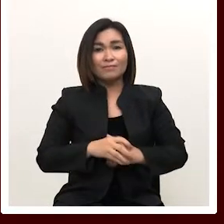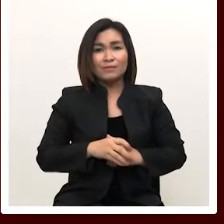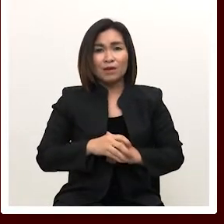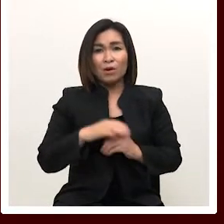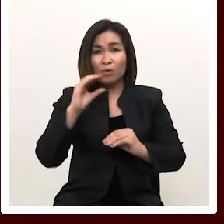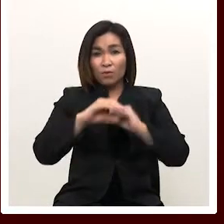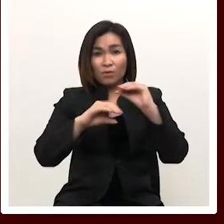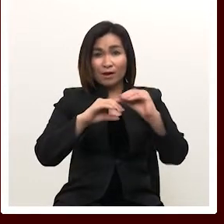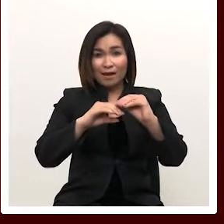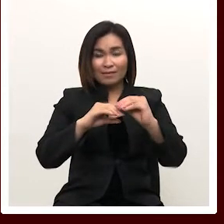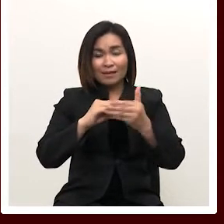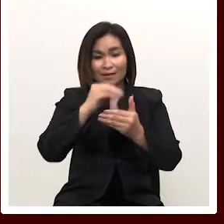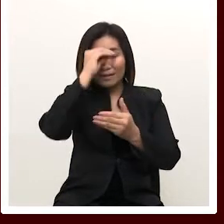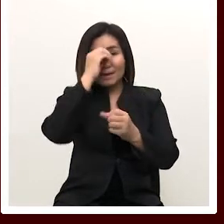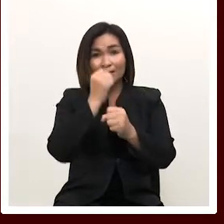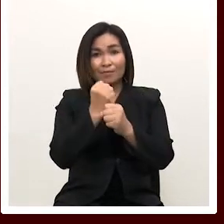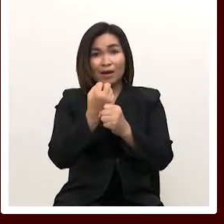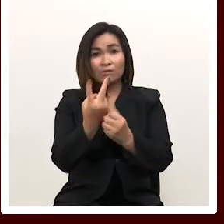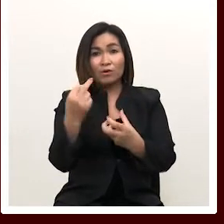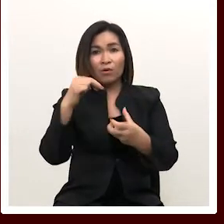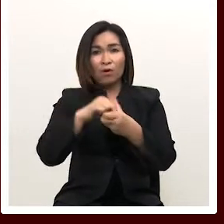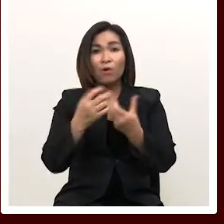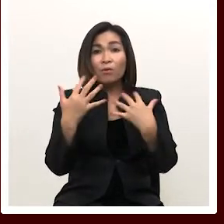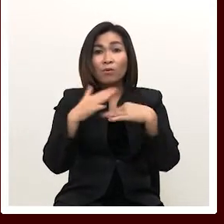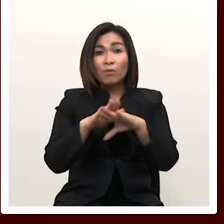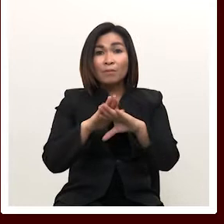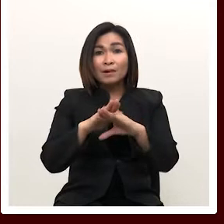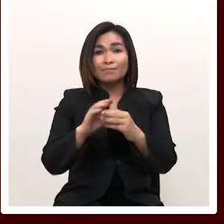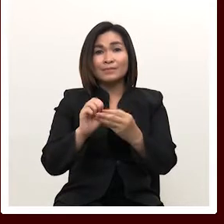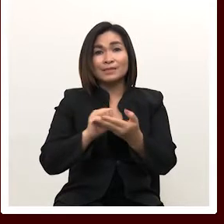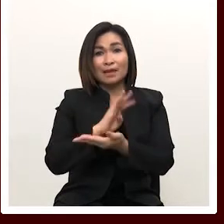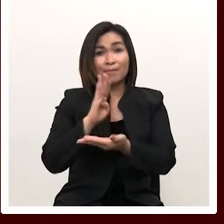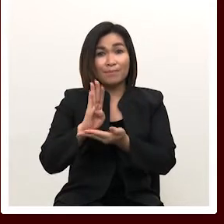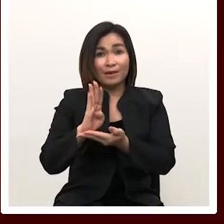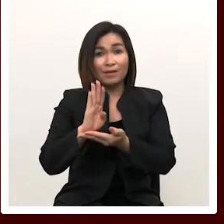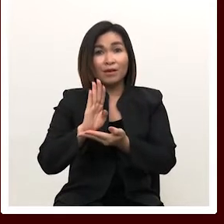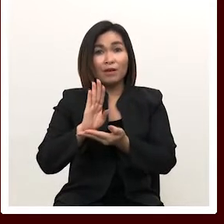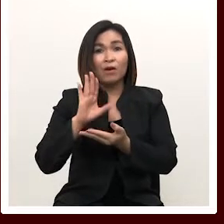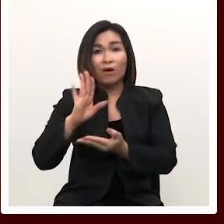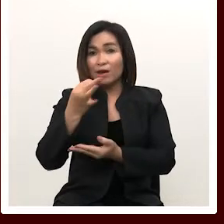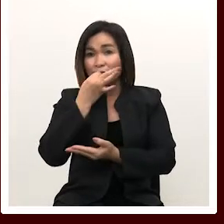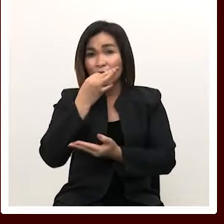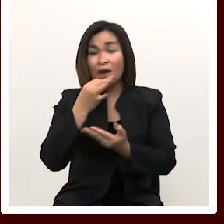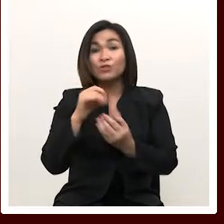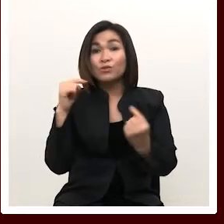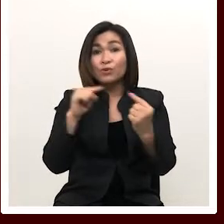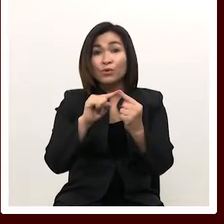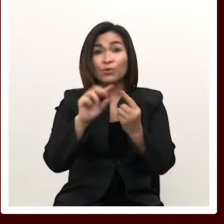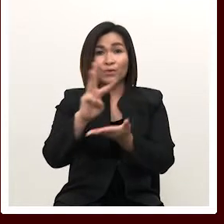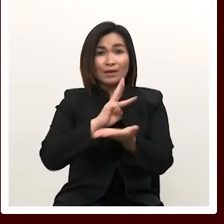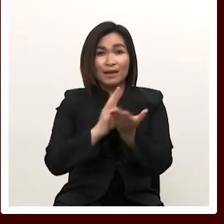โครงการทวิภาคีนะฮะร่วมกับสถาบันทางด้านของอาชีวะนะฮะโครงการแรกกับวิทยาลัยเทคนิคประจวบนะครับตั้งแต่